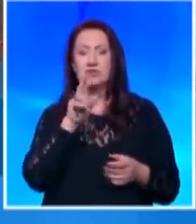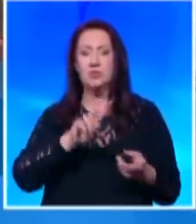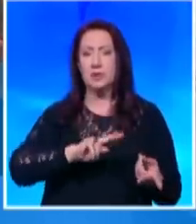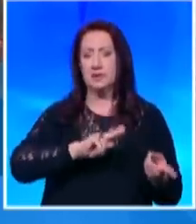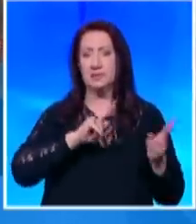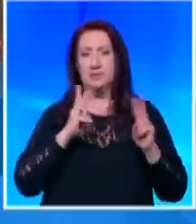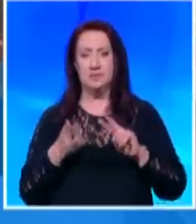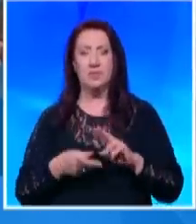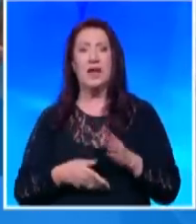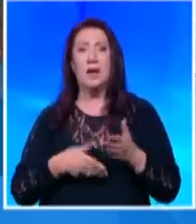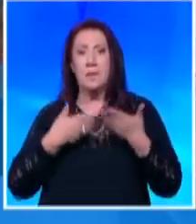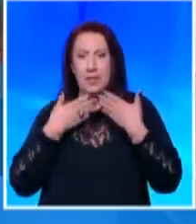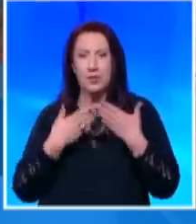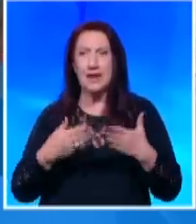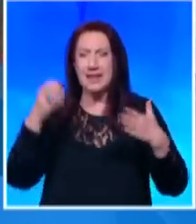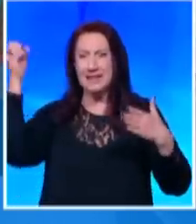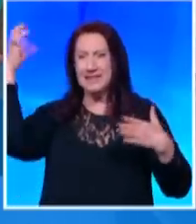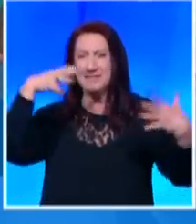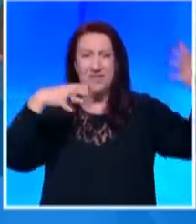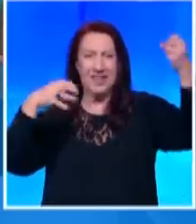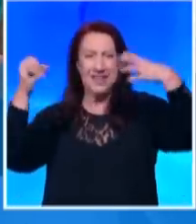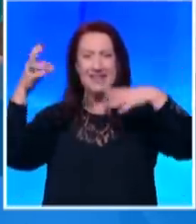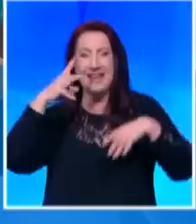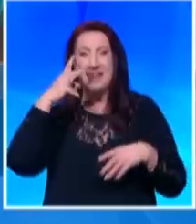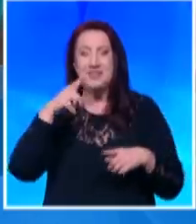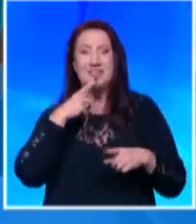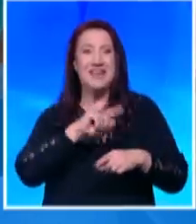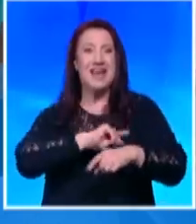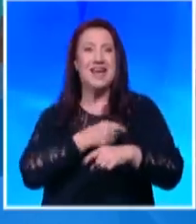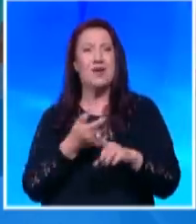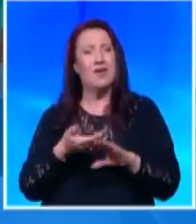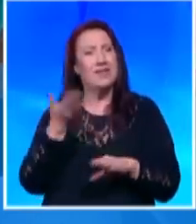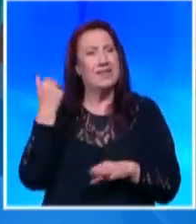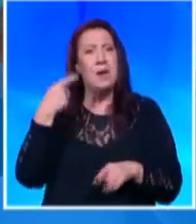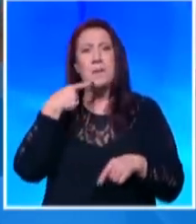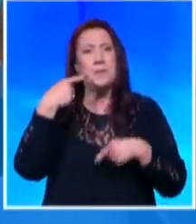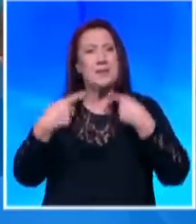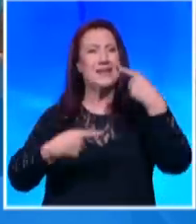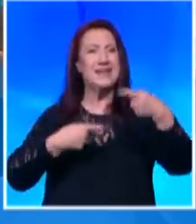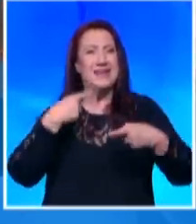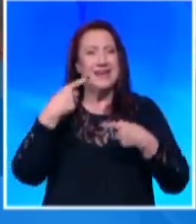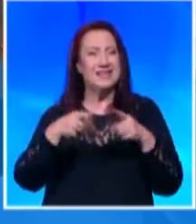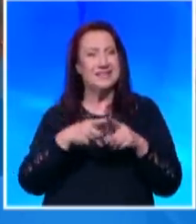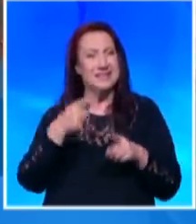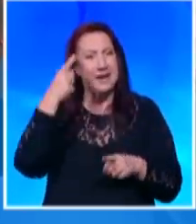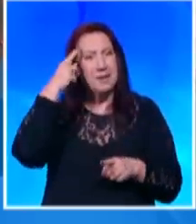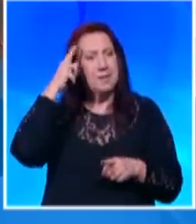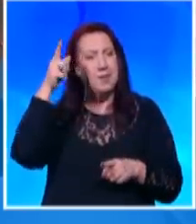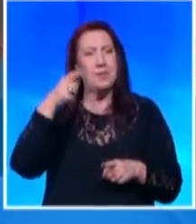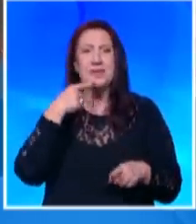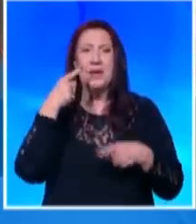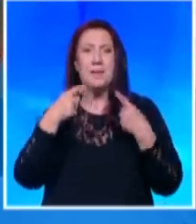на светлините и ще оживеят героите от приказките, които всички помним с проекцията «Приказният свят» на Любен